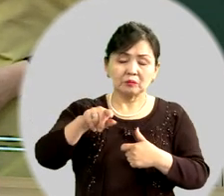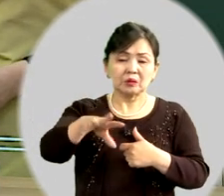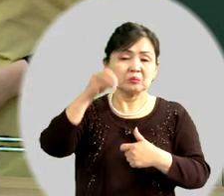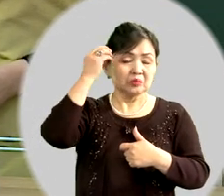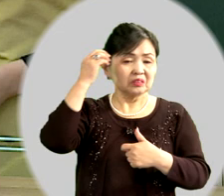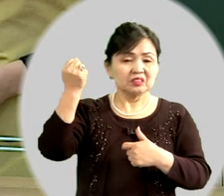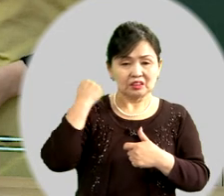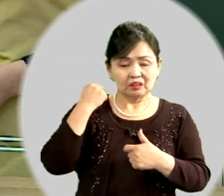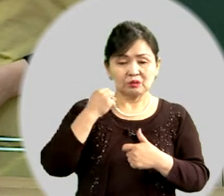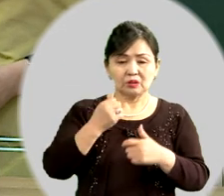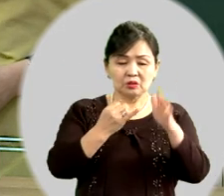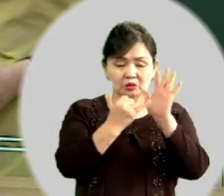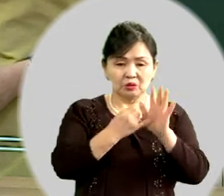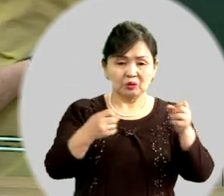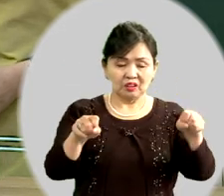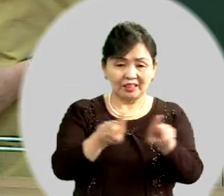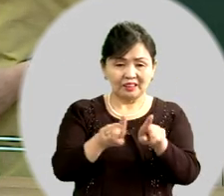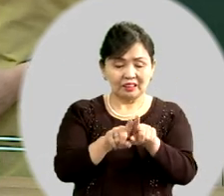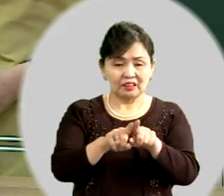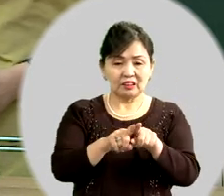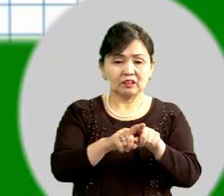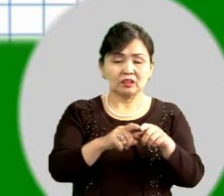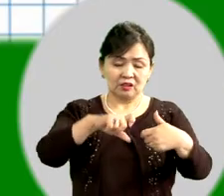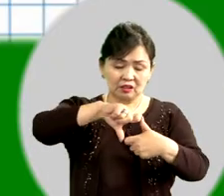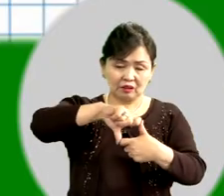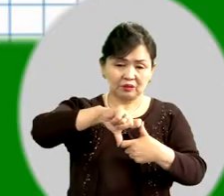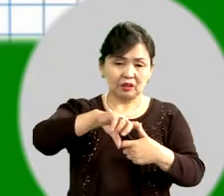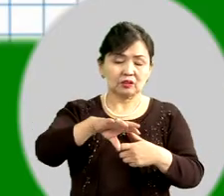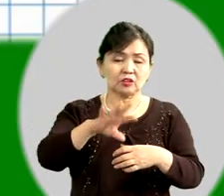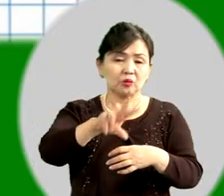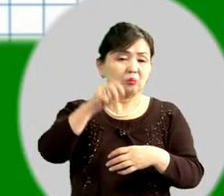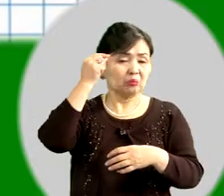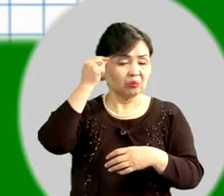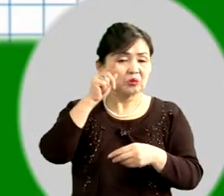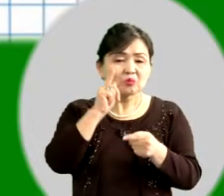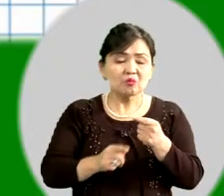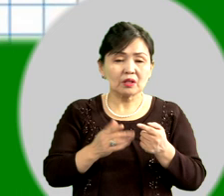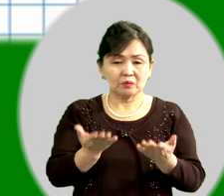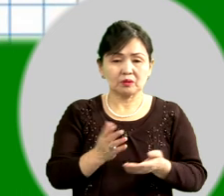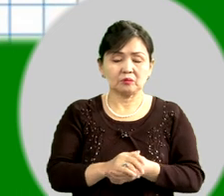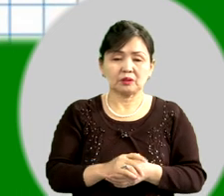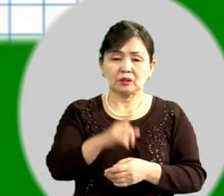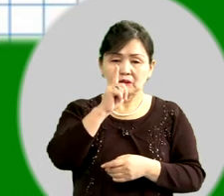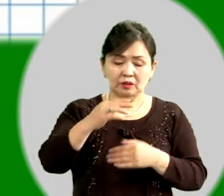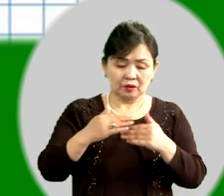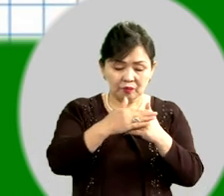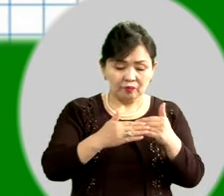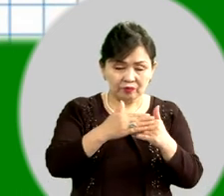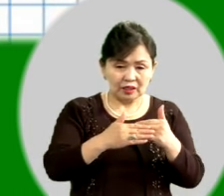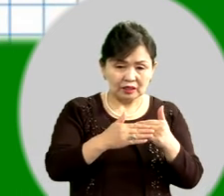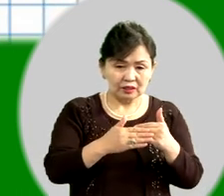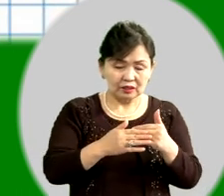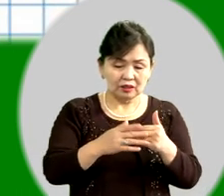квадратын талбайг олоход дэлгэсийн талбайг олох боломж бай. Одоо бүгдээрээ нэг талсын талбайг тоолох